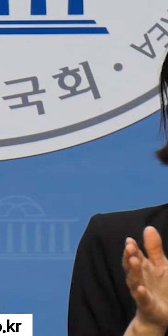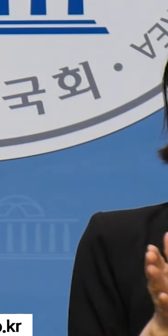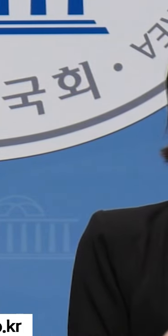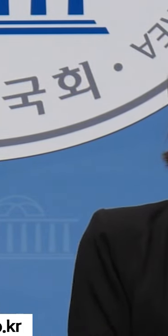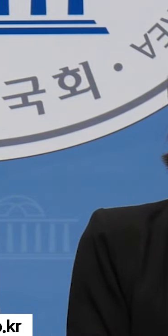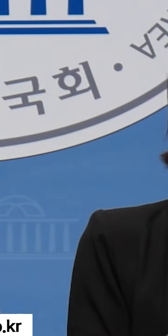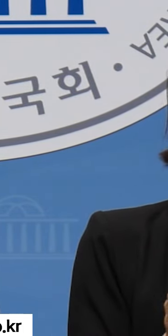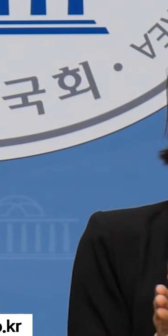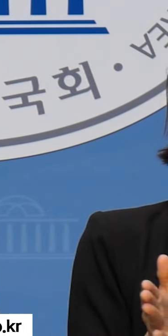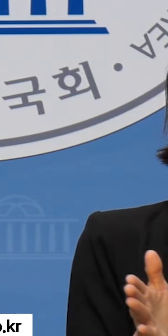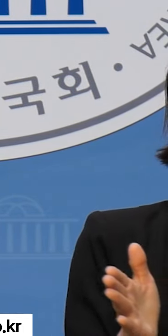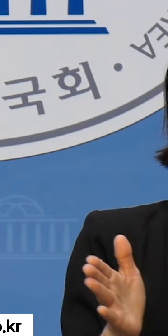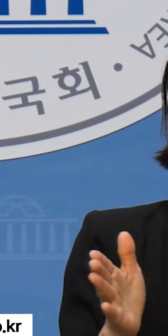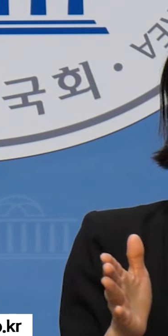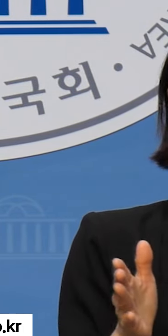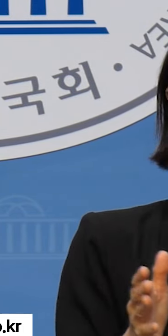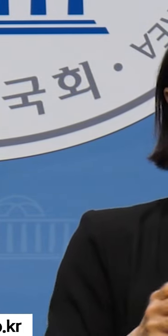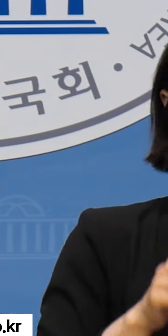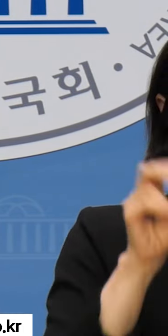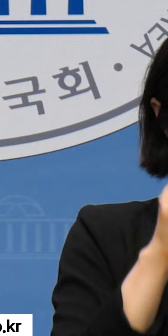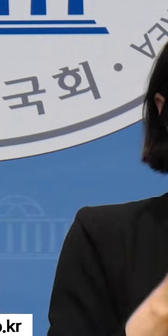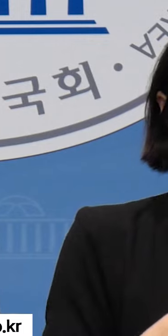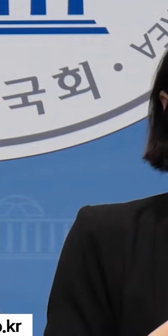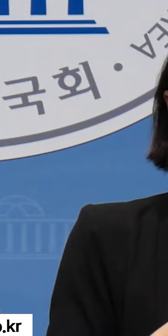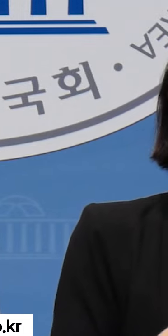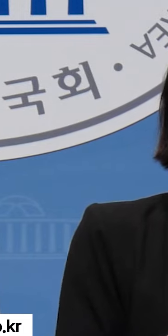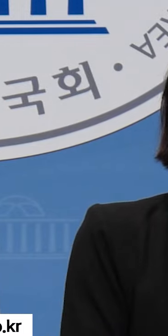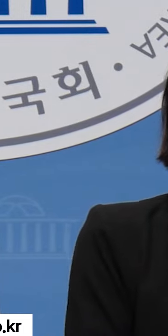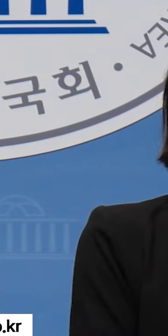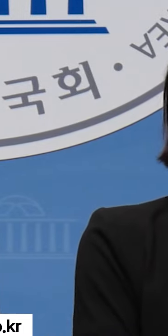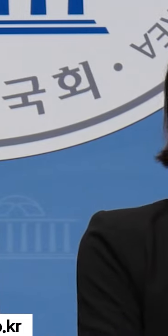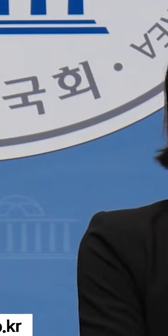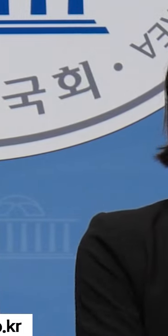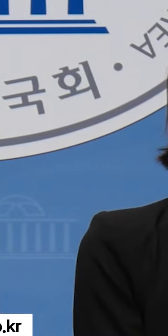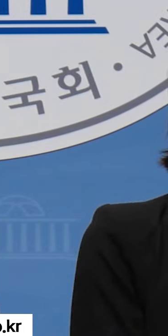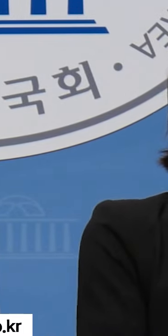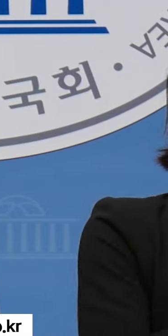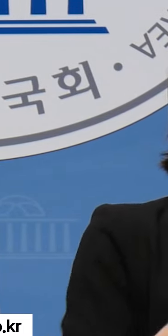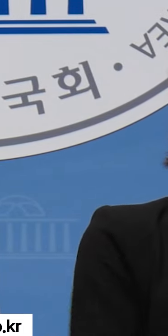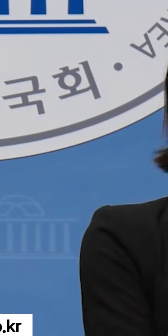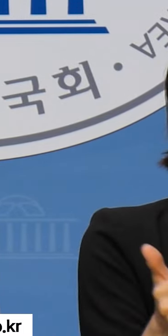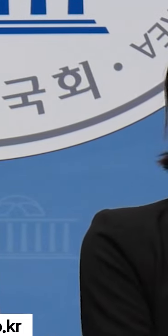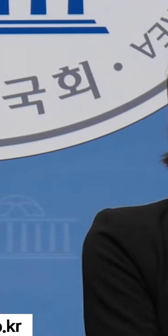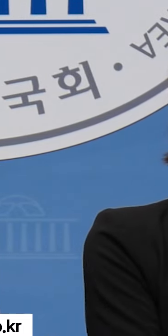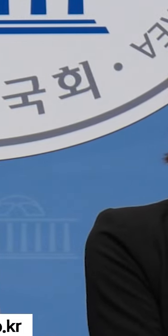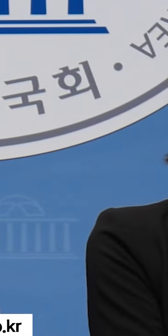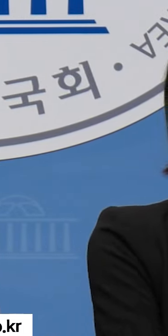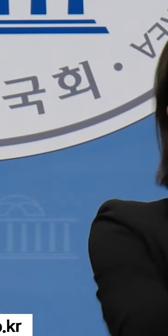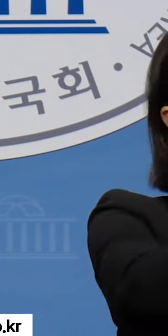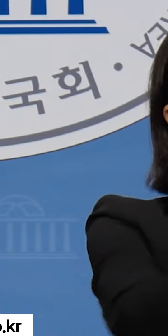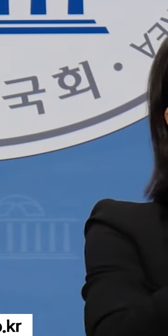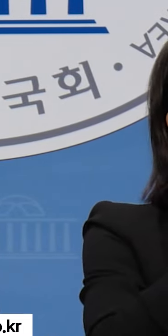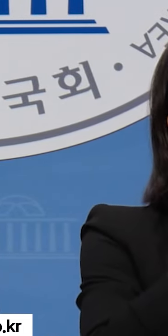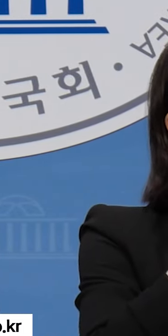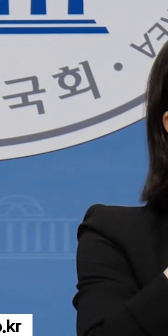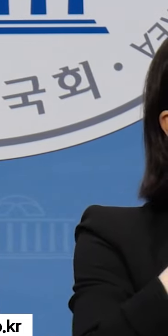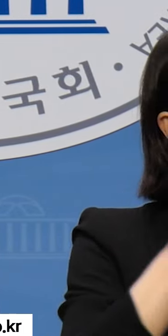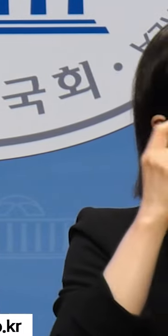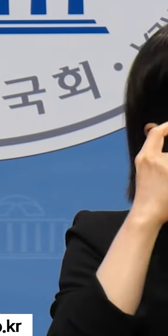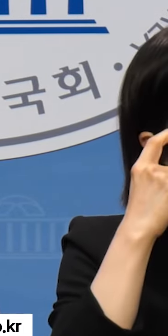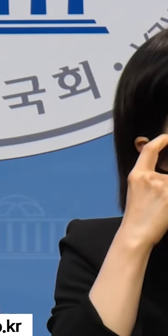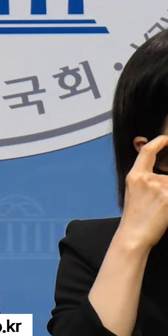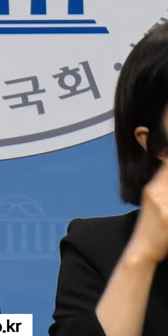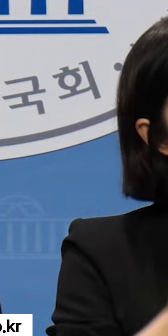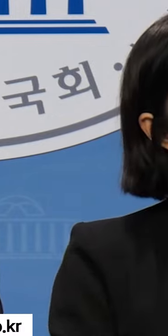회의를 열어 강행했습니다. 쟁점 안건의 조정을 위한 숙려 기간을 달라고 요구했지만 무시한